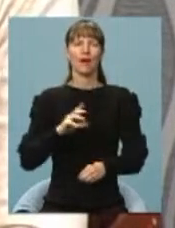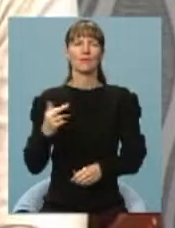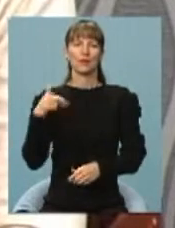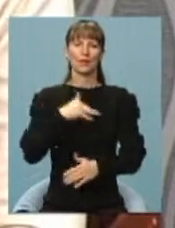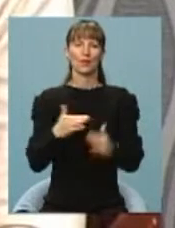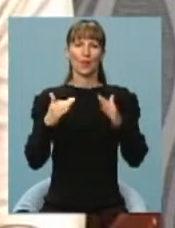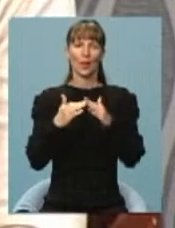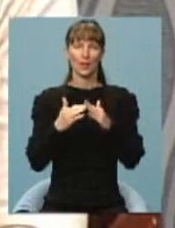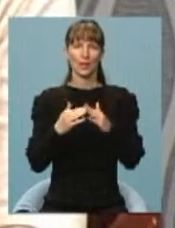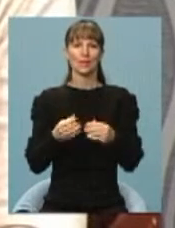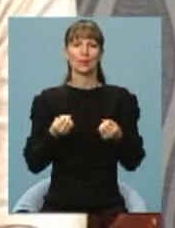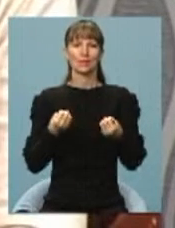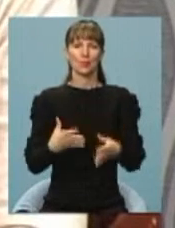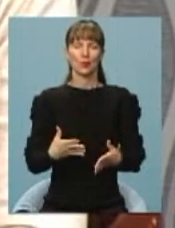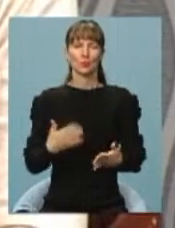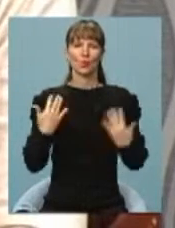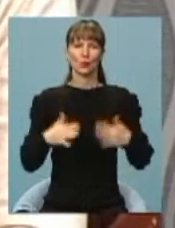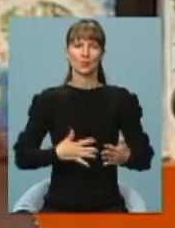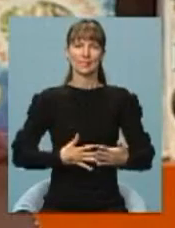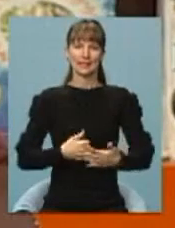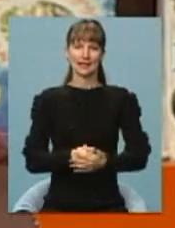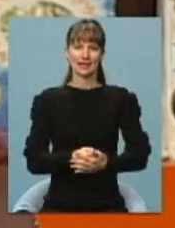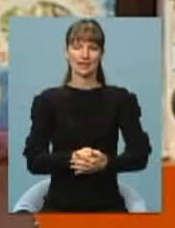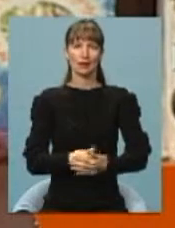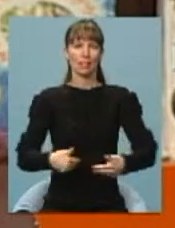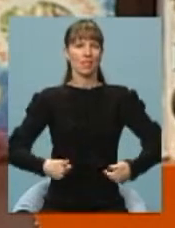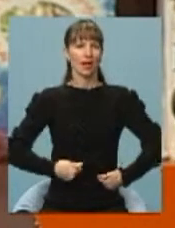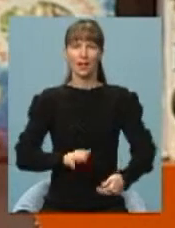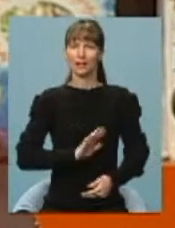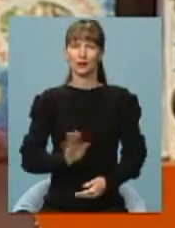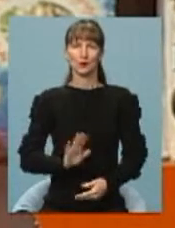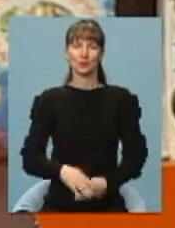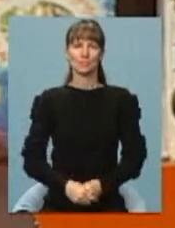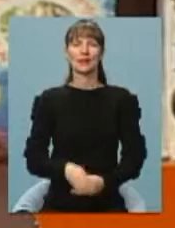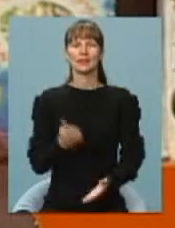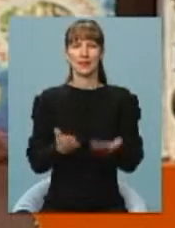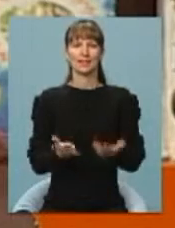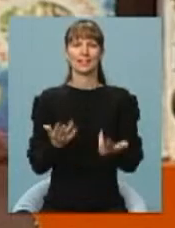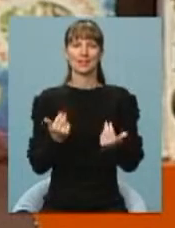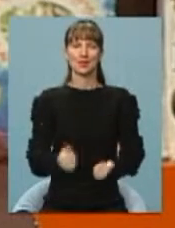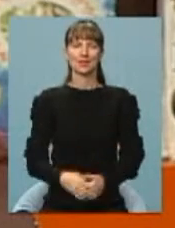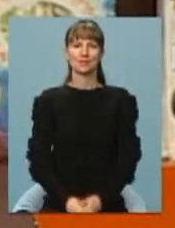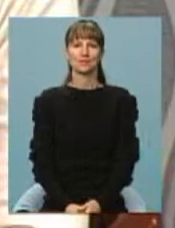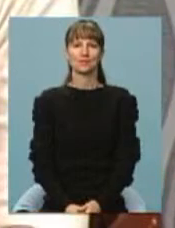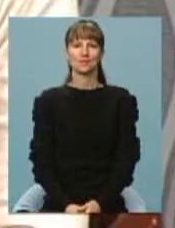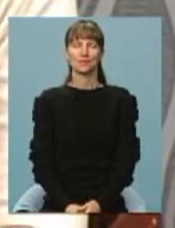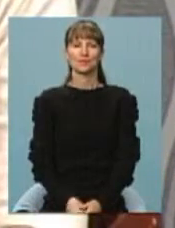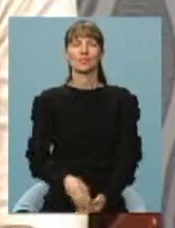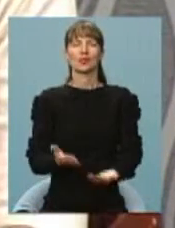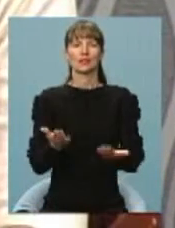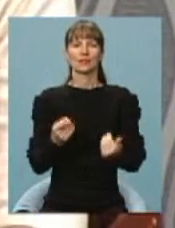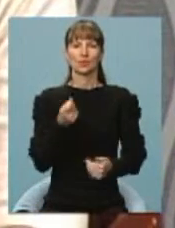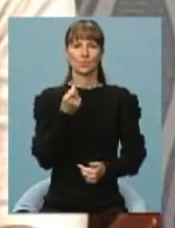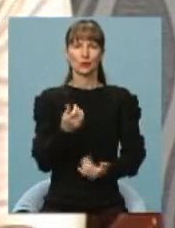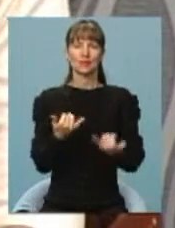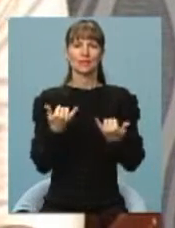приходять додому просто уже ситими та не голодними. Наверное, так. Ну, давайте тоді